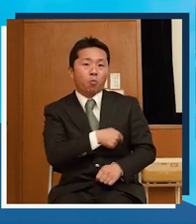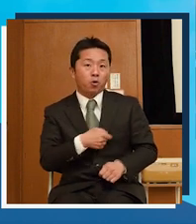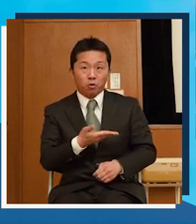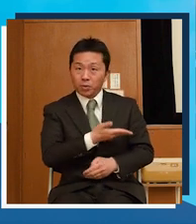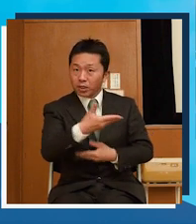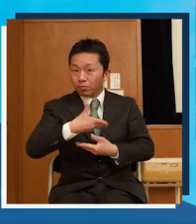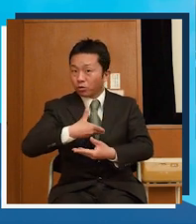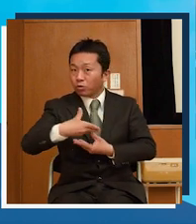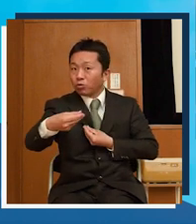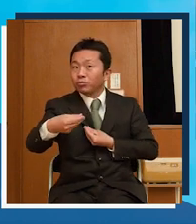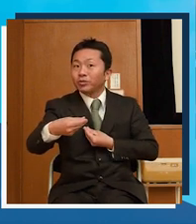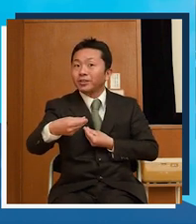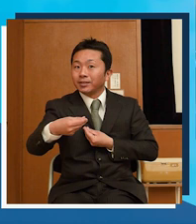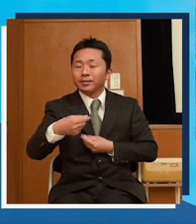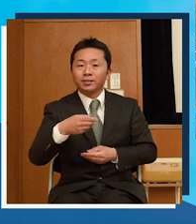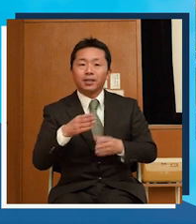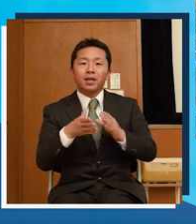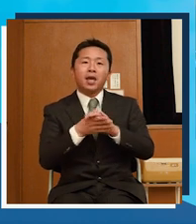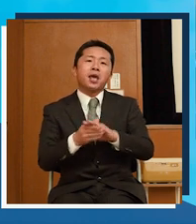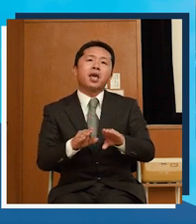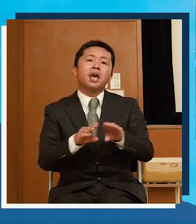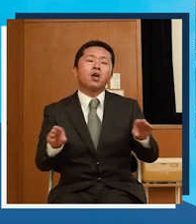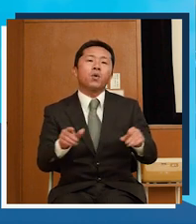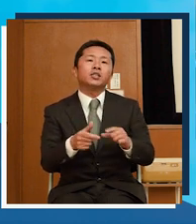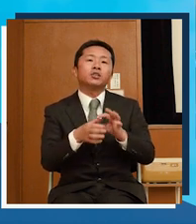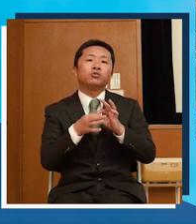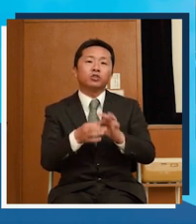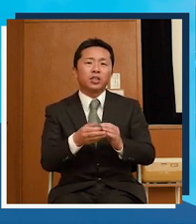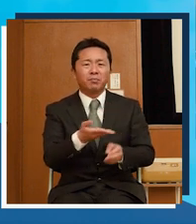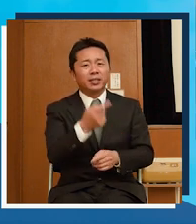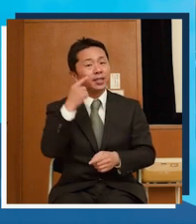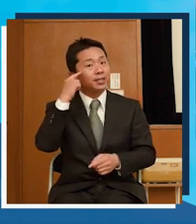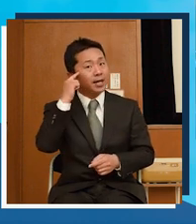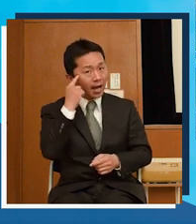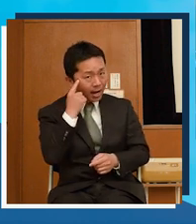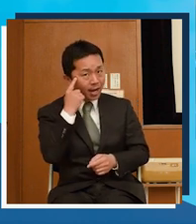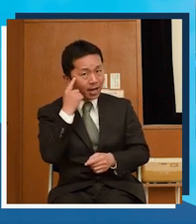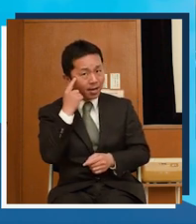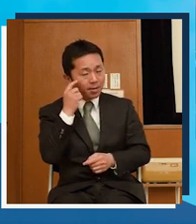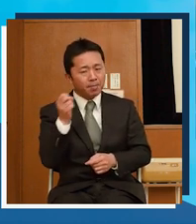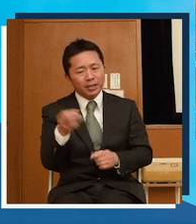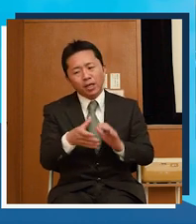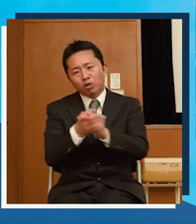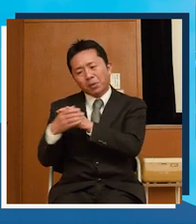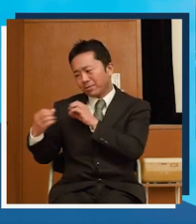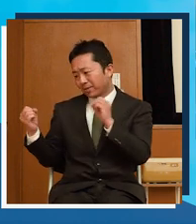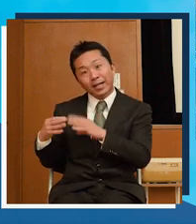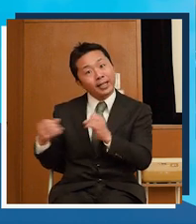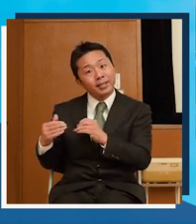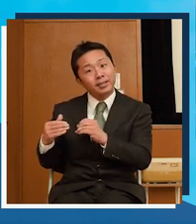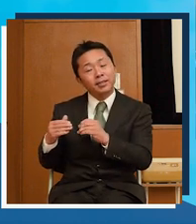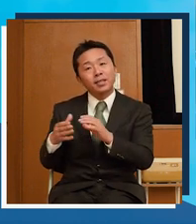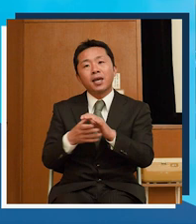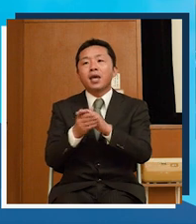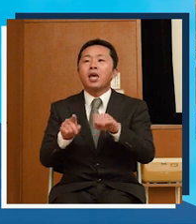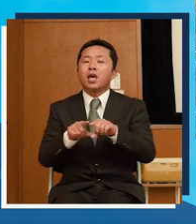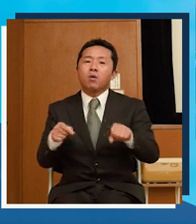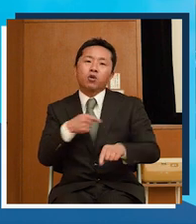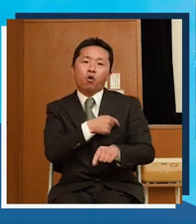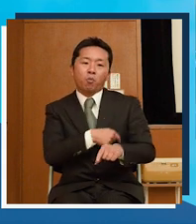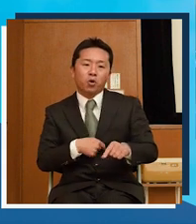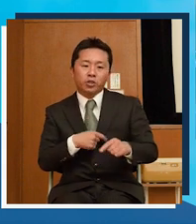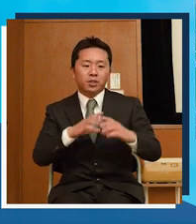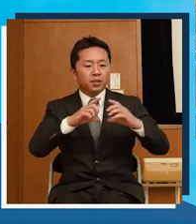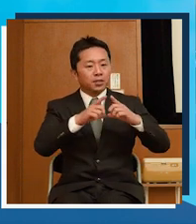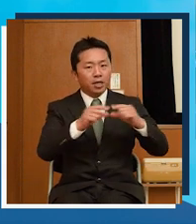共有させていただき平和について皆さんなりに考え友達ともたくさん語り合い平和への思いを全国や